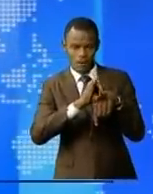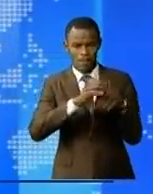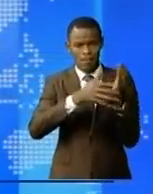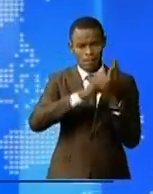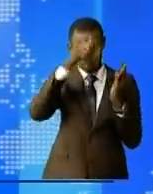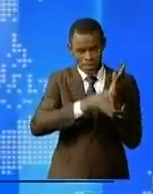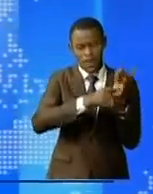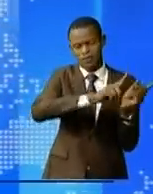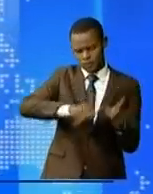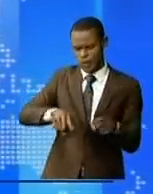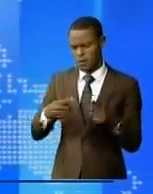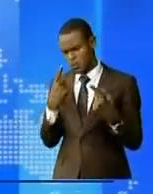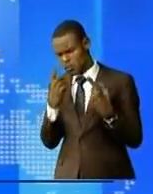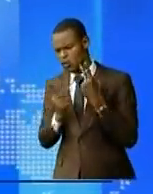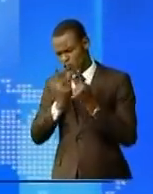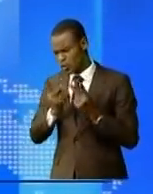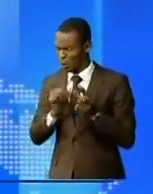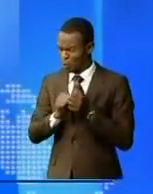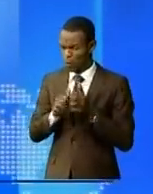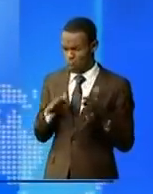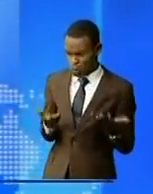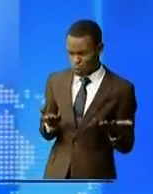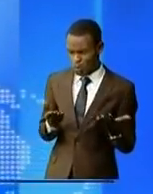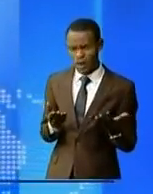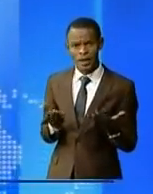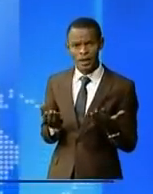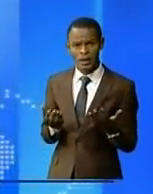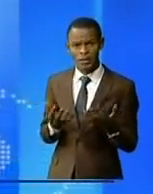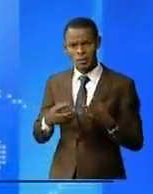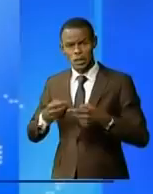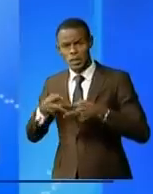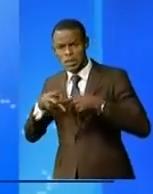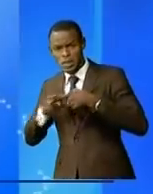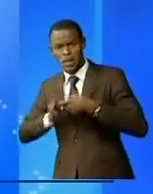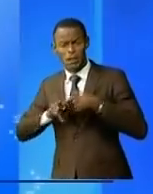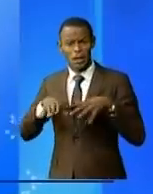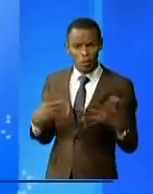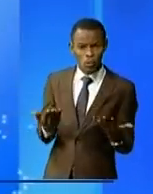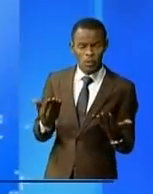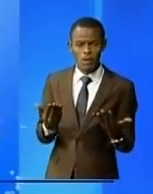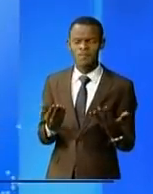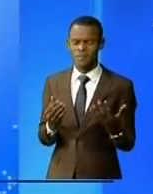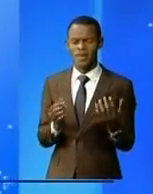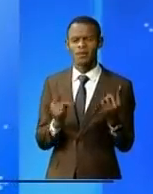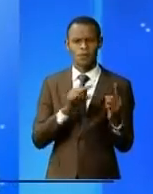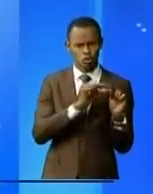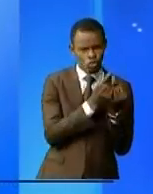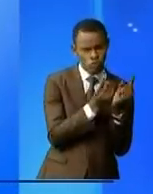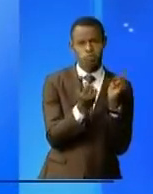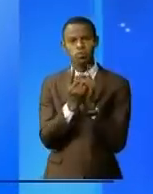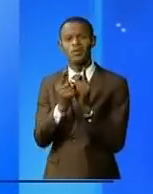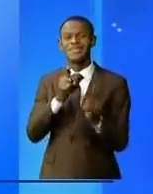pour sa restructuration. Il a été reçu par le ministre d'État en charge du portefeuille, Adèle Kaïndamaïna. Un